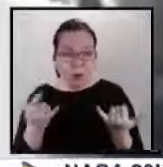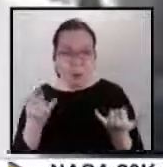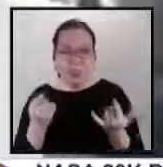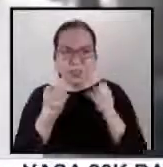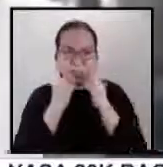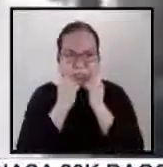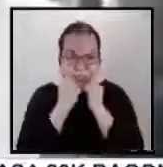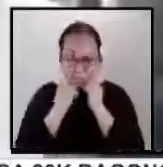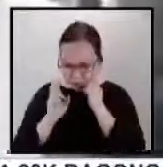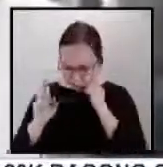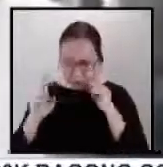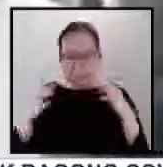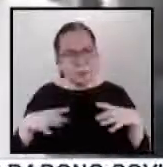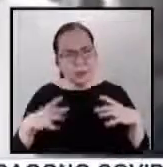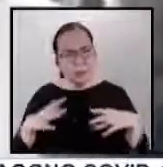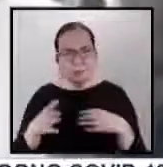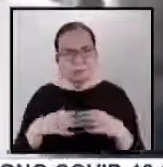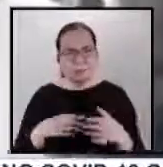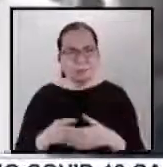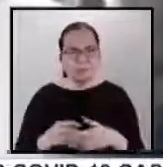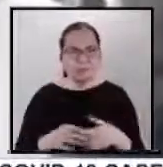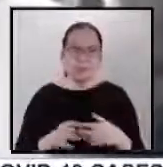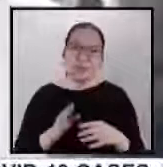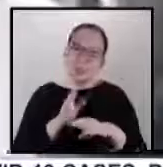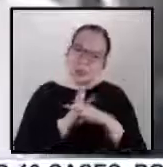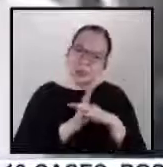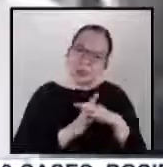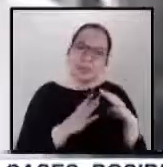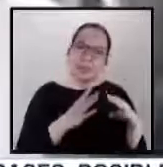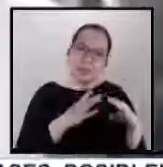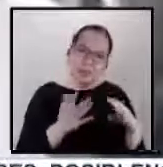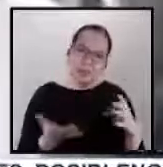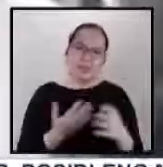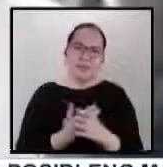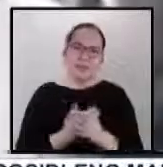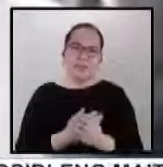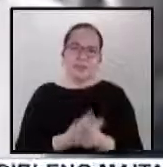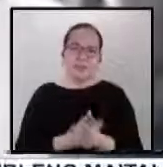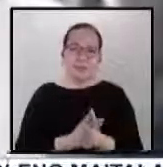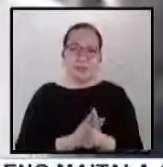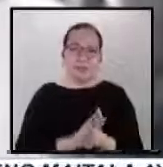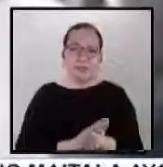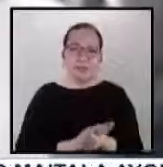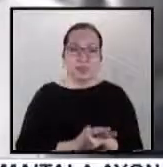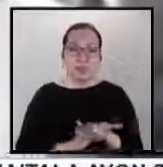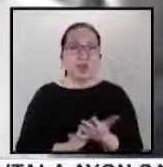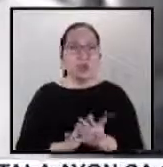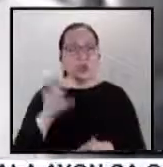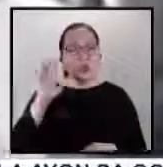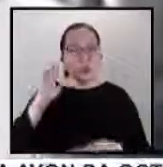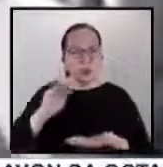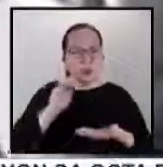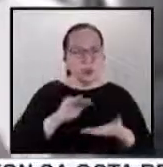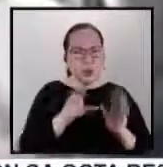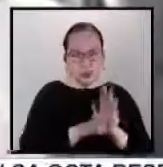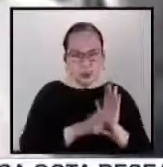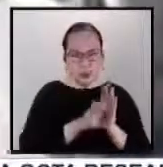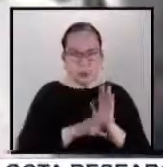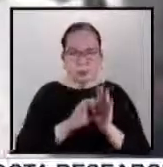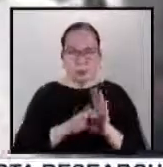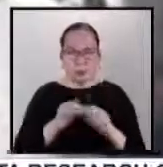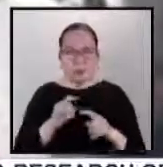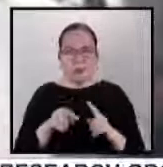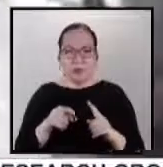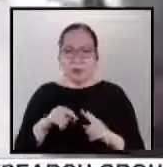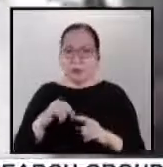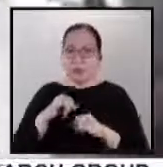practical wearing. Like yung mga simpleng damit, yung medyo may kababaan lang ng presyo, in which actually kami, we